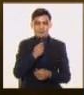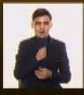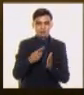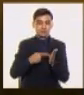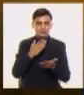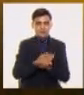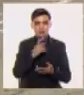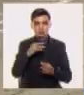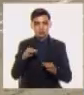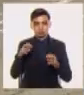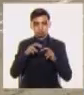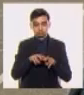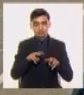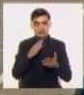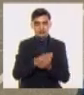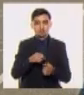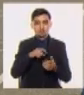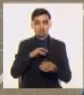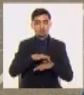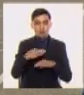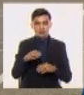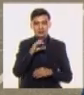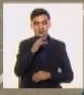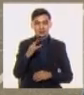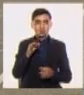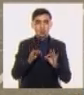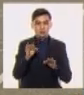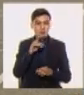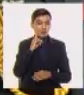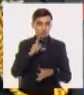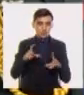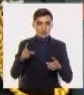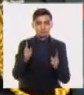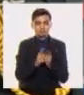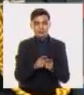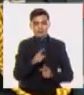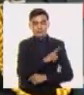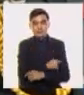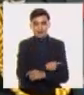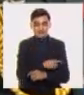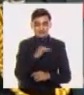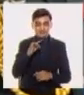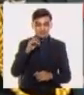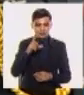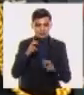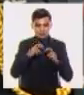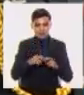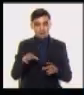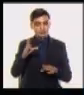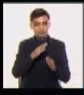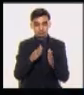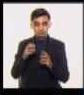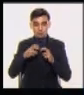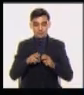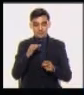он со строгим соблюдением санитарных норм. В первую очередь молодых людей встречает врач-инфекционист. Он проверяет каждого